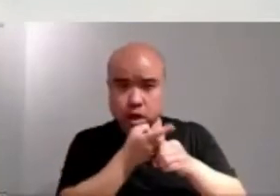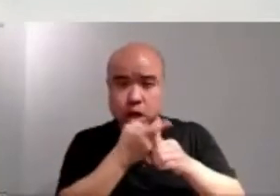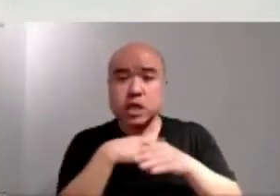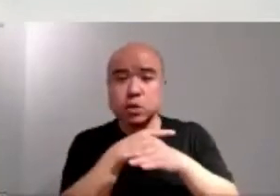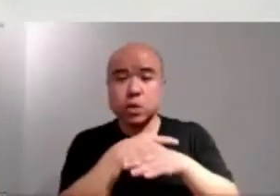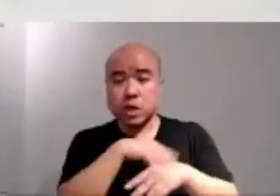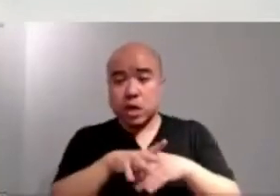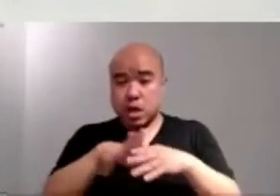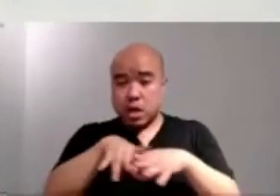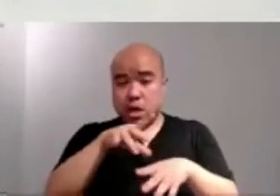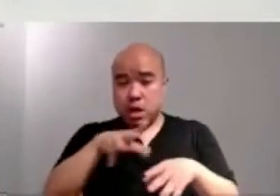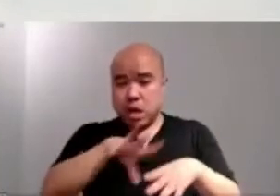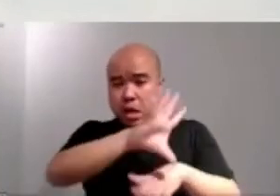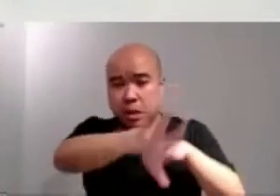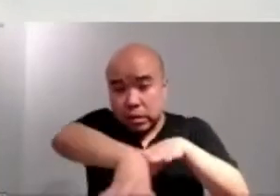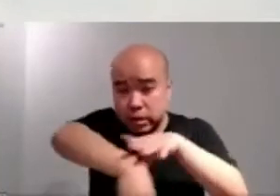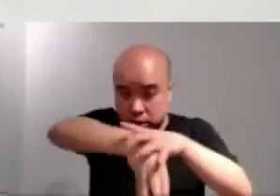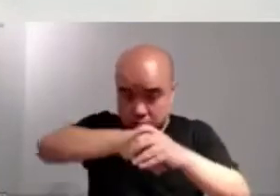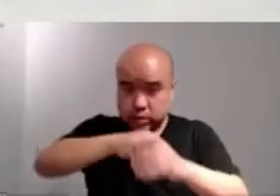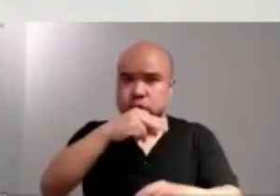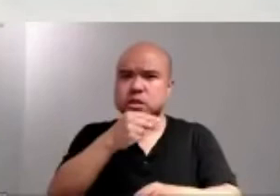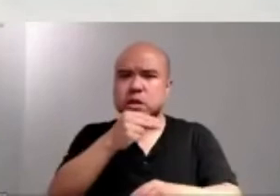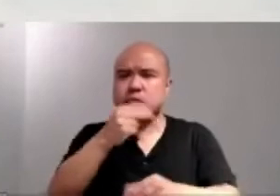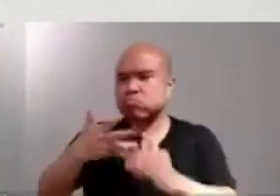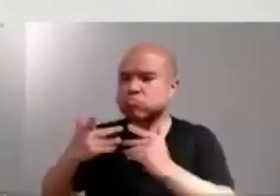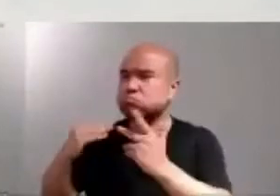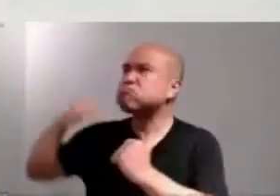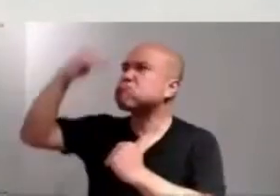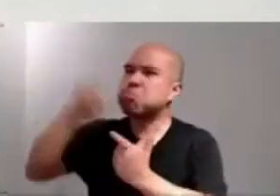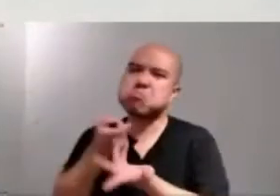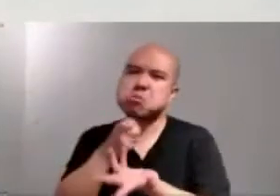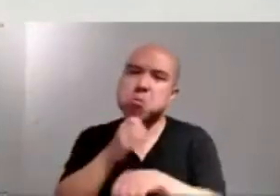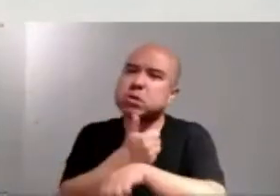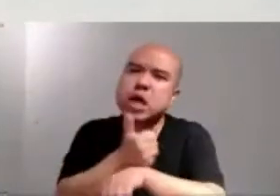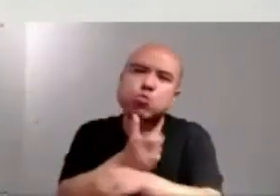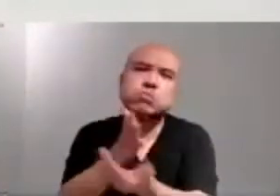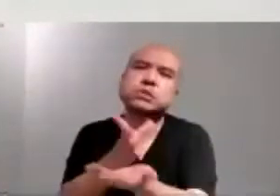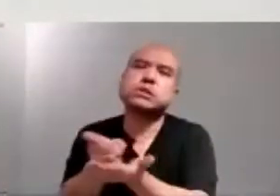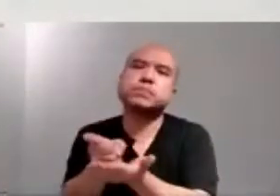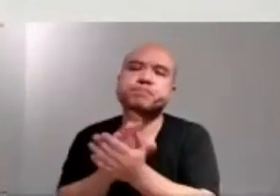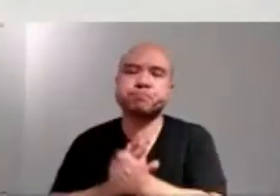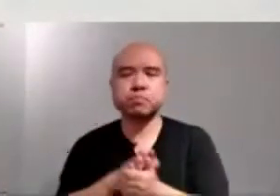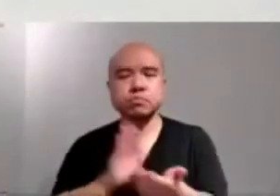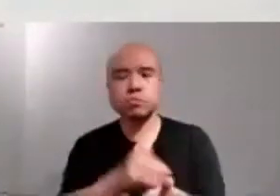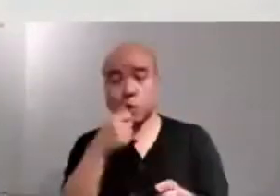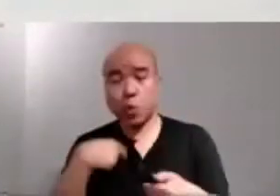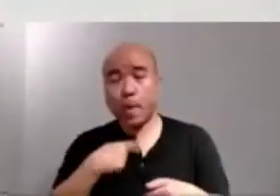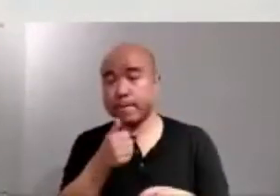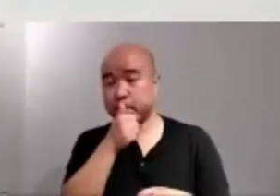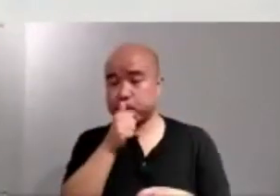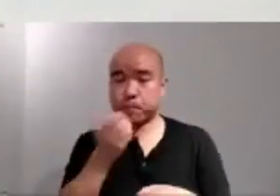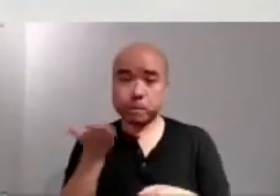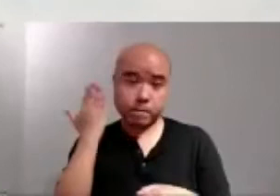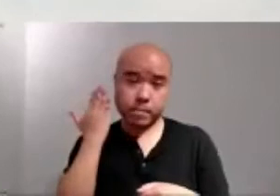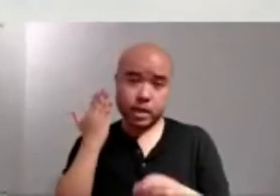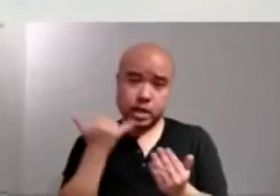有機會去做到醫生同律師。喺我爸爸幾年前過身嘅時候，好多人同我講：，